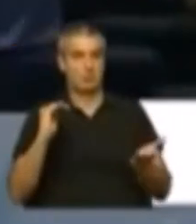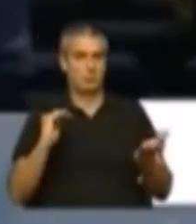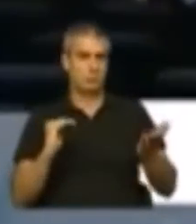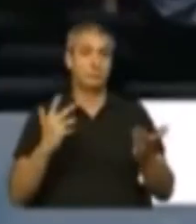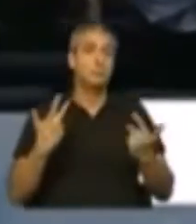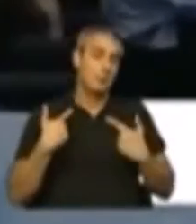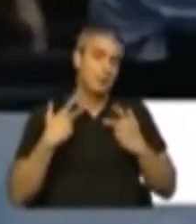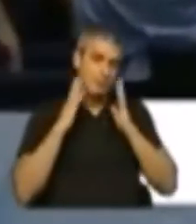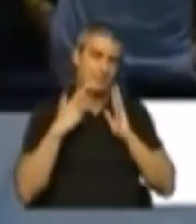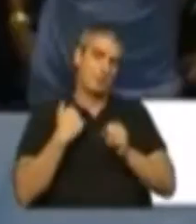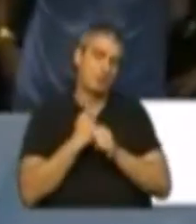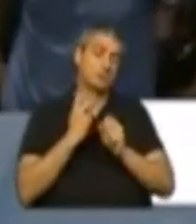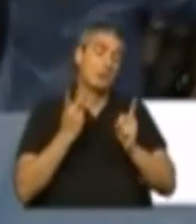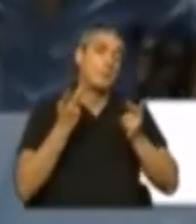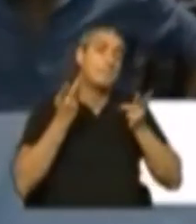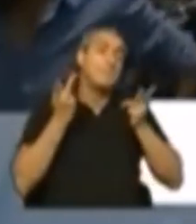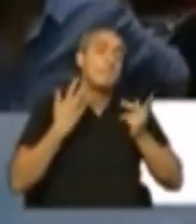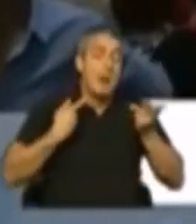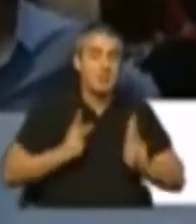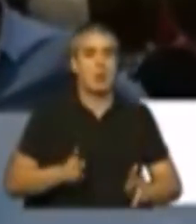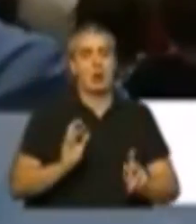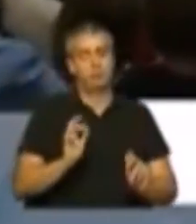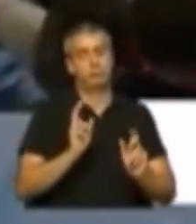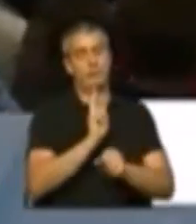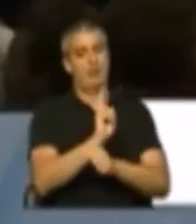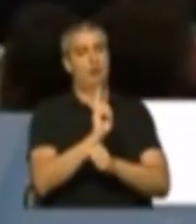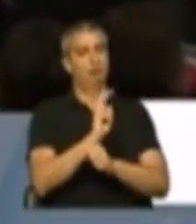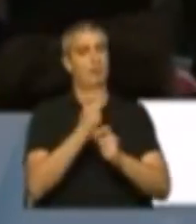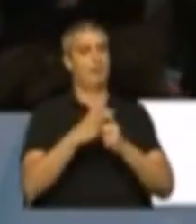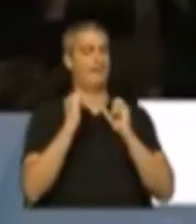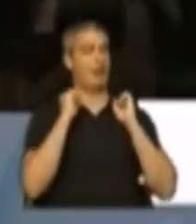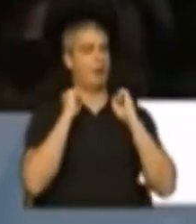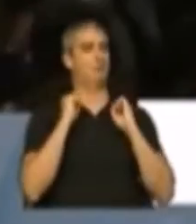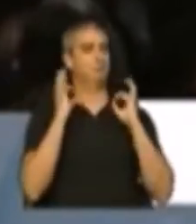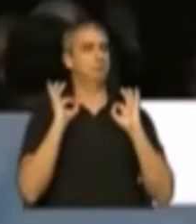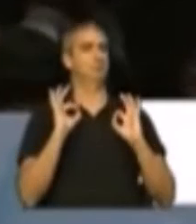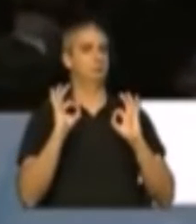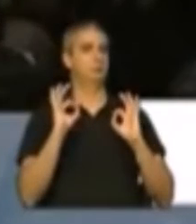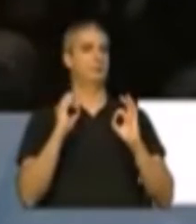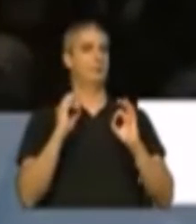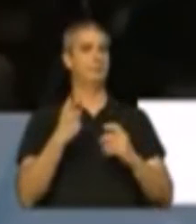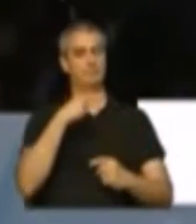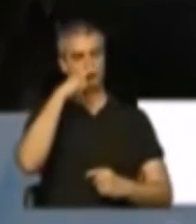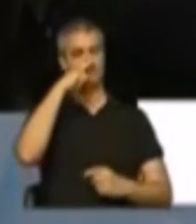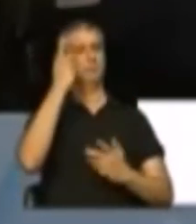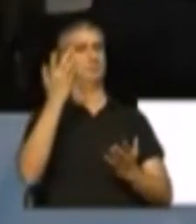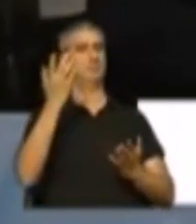עושה כמיטב יכולתי כדי לשמור על המפלגה עם חוט שדרה ערכי, שתזקוף את